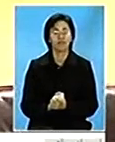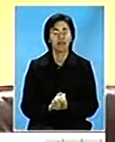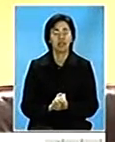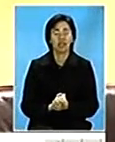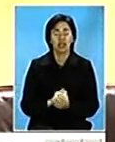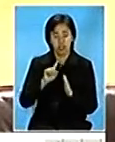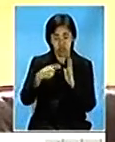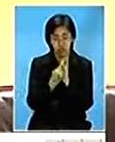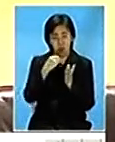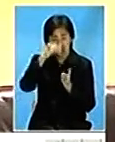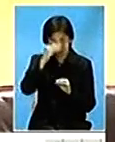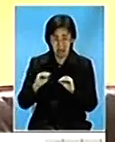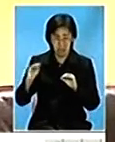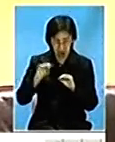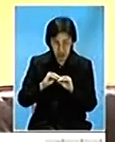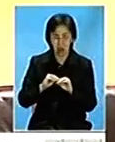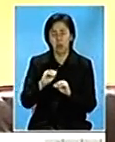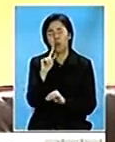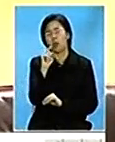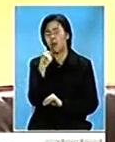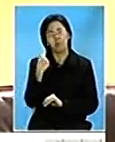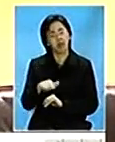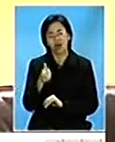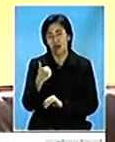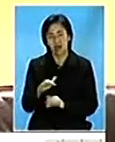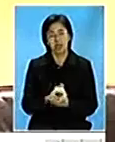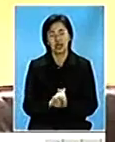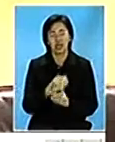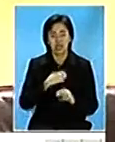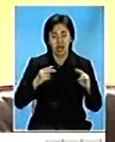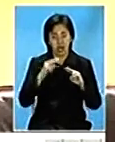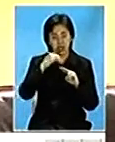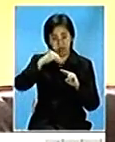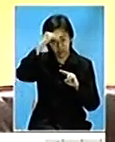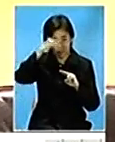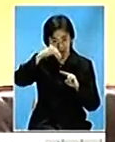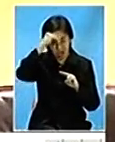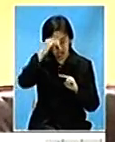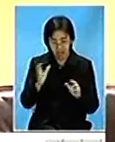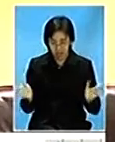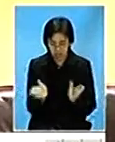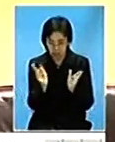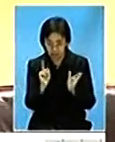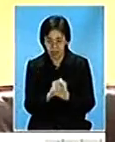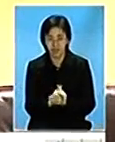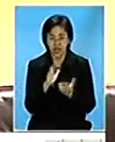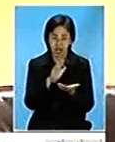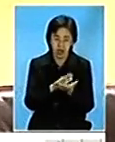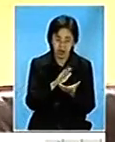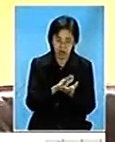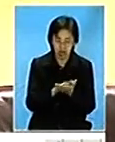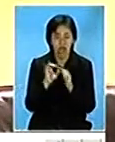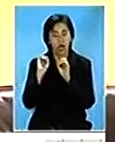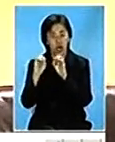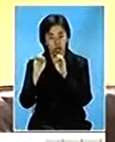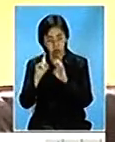งเรียนนะมันไม่ได้นะครับวันนี้เราพยายามที่จะให้กระทรวงศึกษาเนี่ยได้กระตุ้นทางโรงเรียนแล้วก็ทางครูด้ว